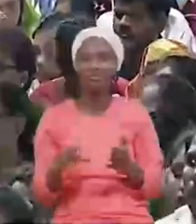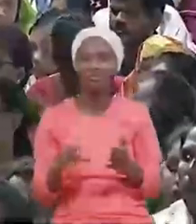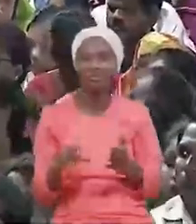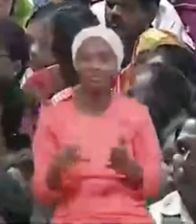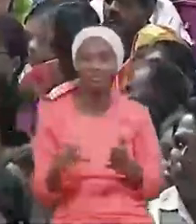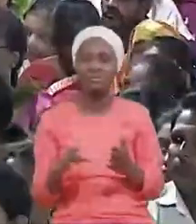qui ôte,